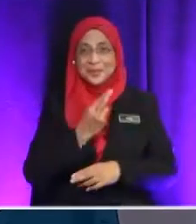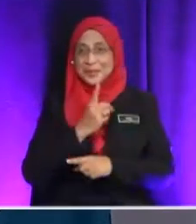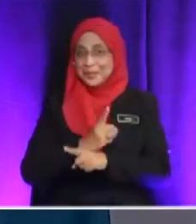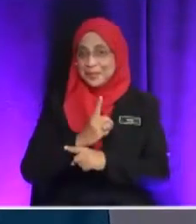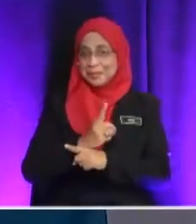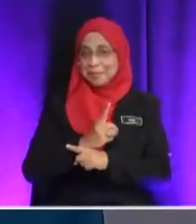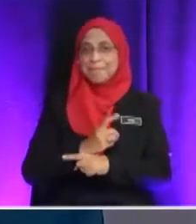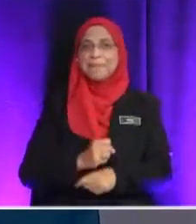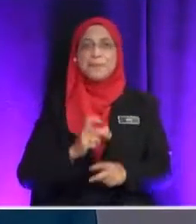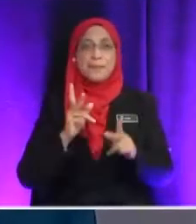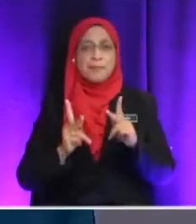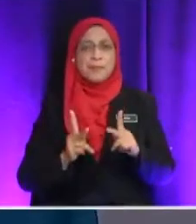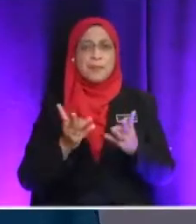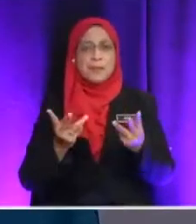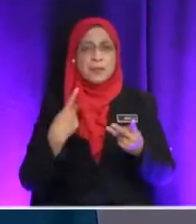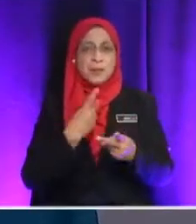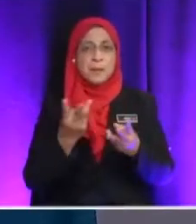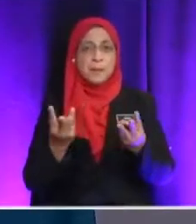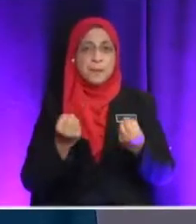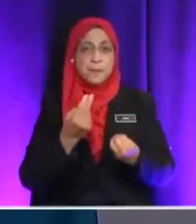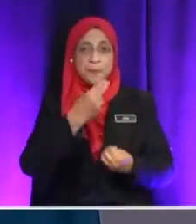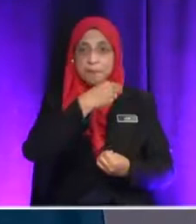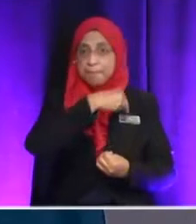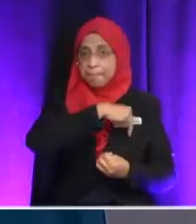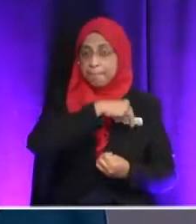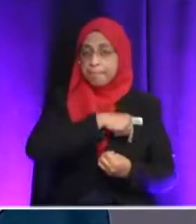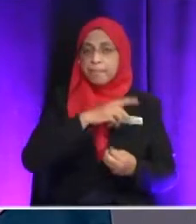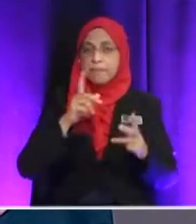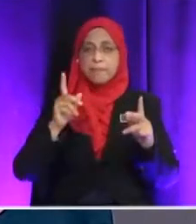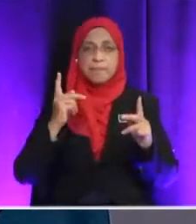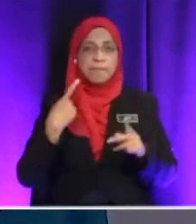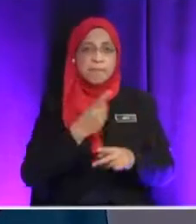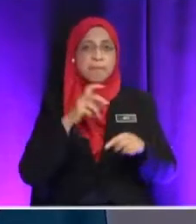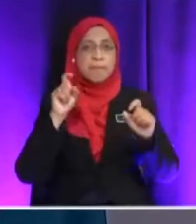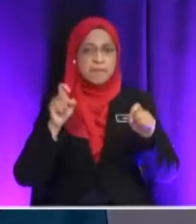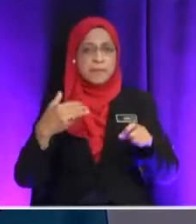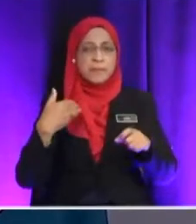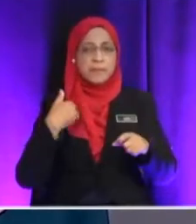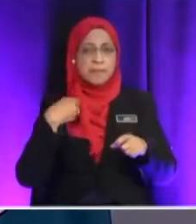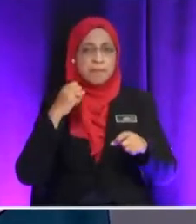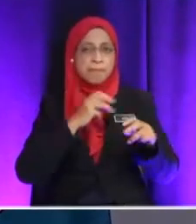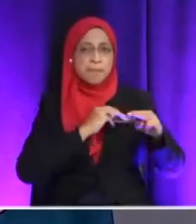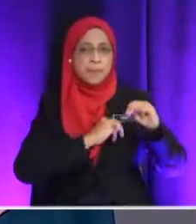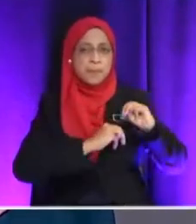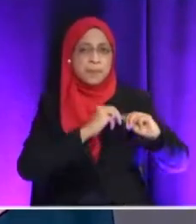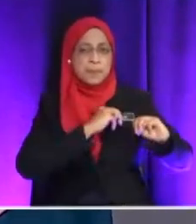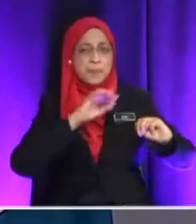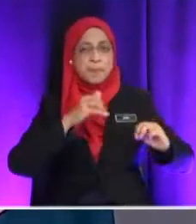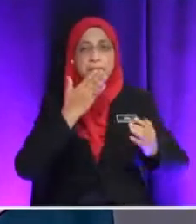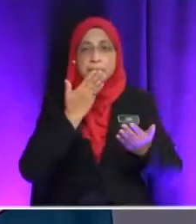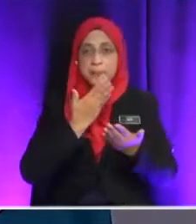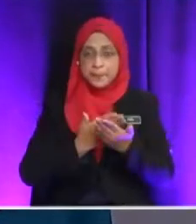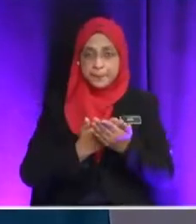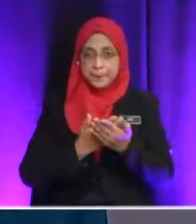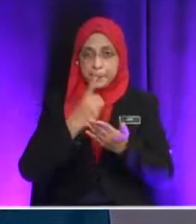untung-untung kita kena juga nilai-nilai moral kesitu kenali nilai-nilai murni untuk menjadi Usahawan yang baik yang yang hebat